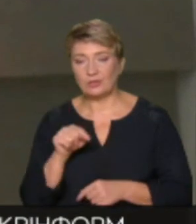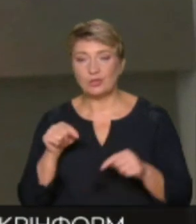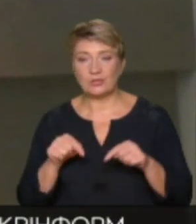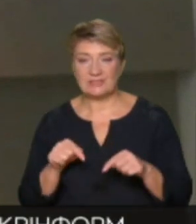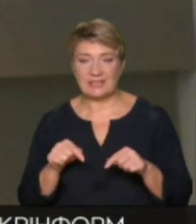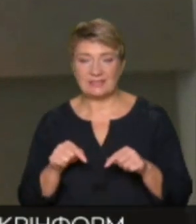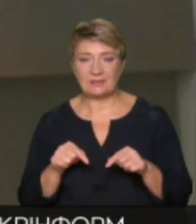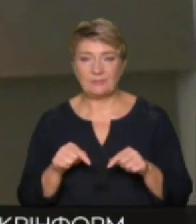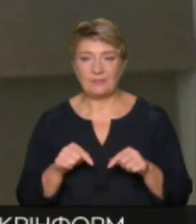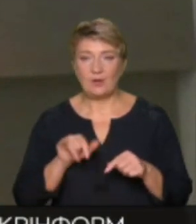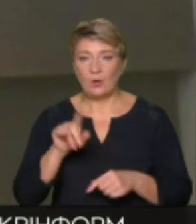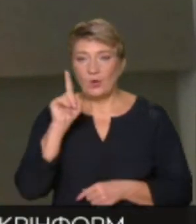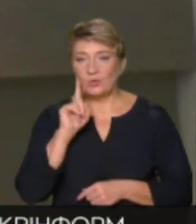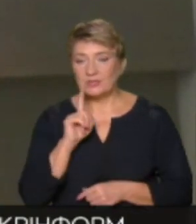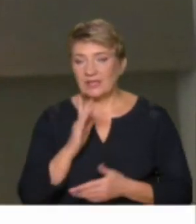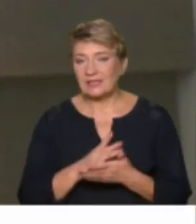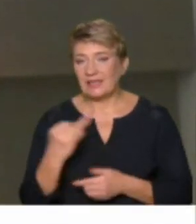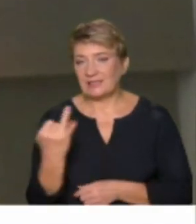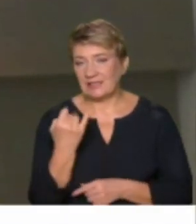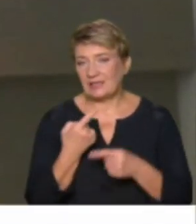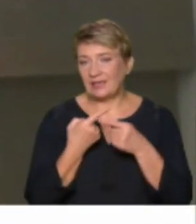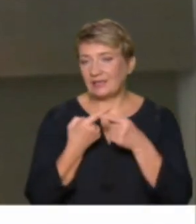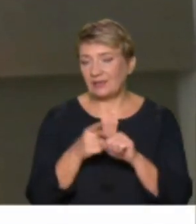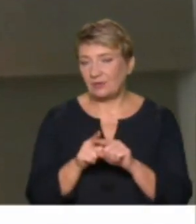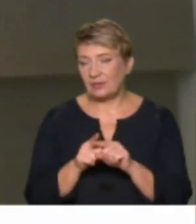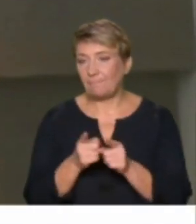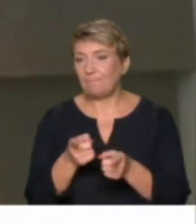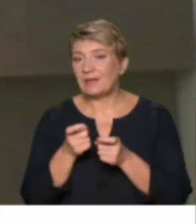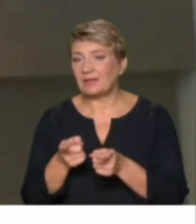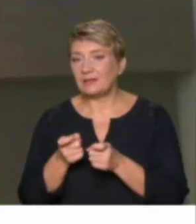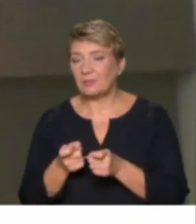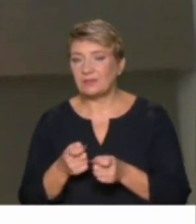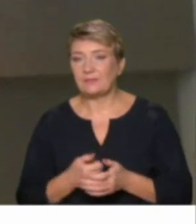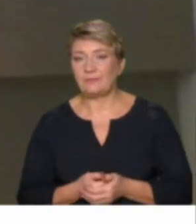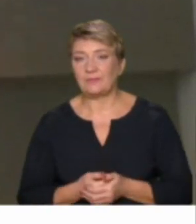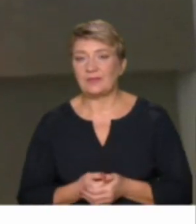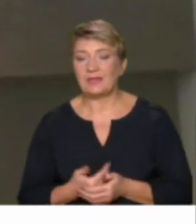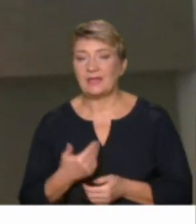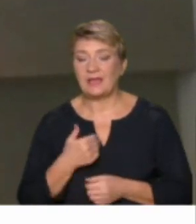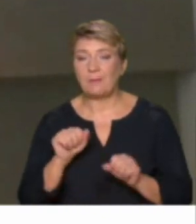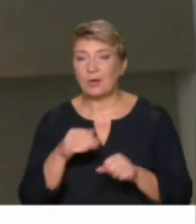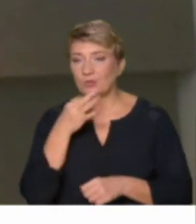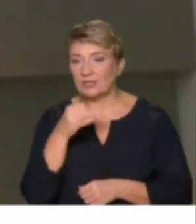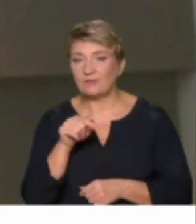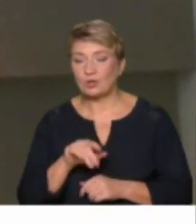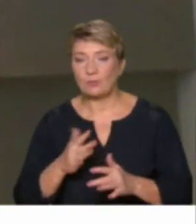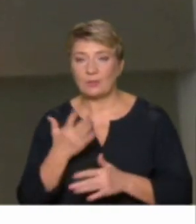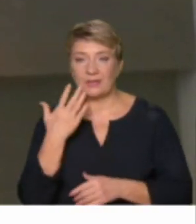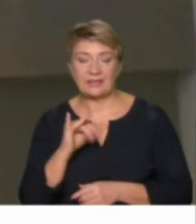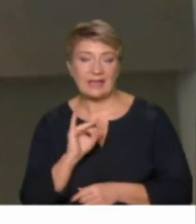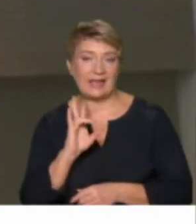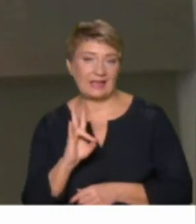именно у Израиля есть интерес эти технологии перенимать. Я более того скажу, в тот момент, когда иранские